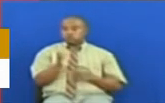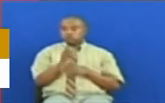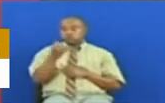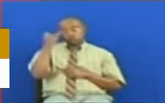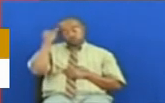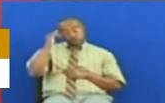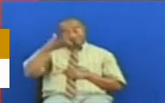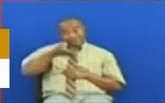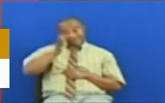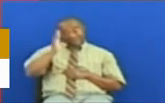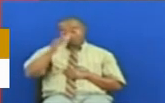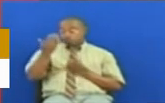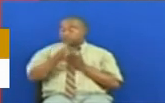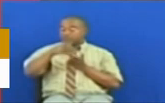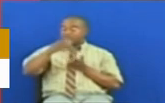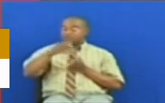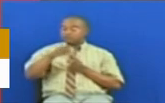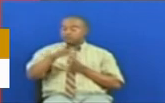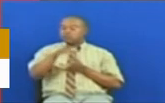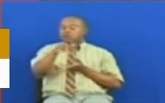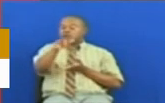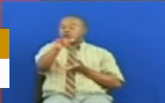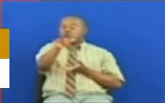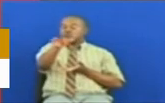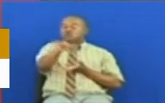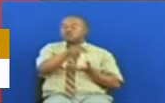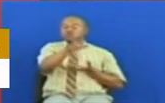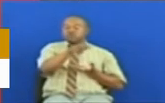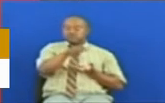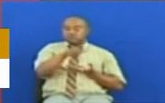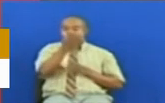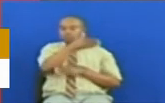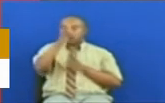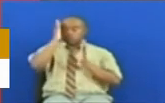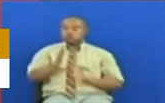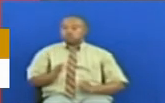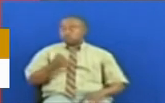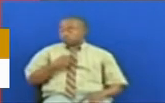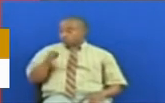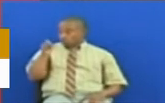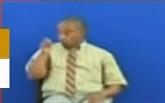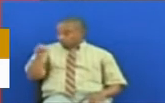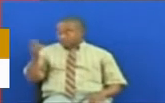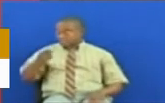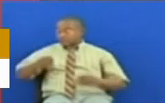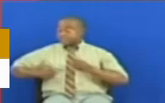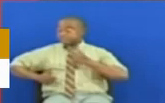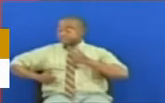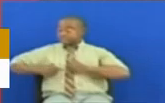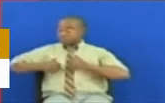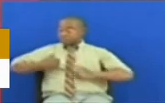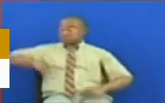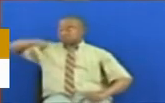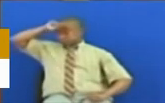kuu. Lakini mimi nataka niongezee kidogo tu kwamba na wewe Mheshimiwa Speaker ni champion katika hili jambo.